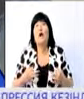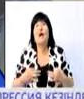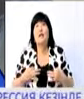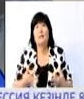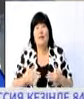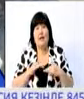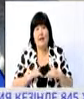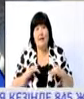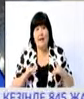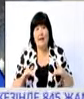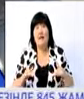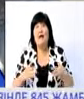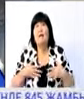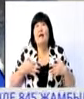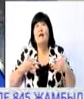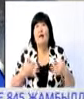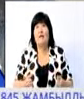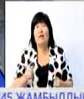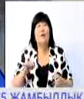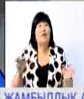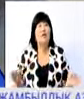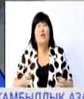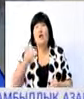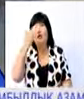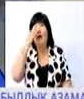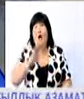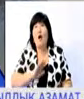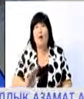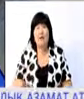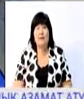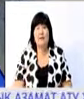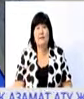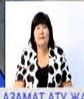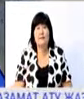мерекеге балдарымыздың дені сау болсын, ешқашан ауырмасын.